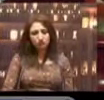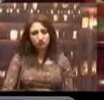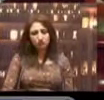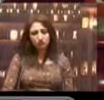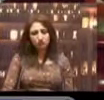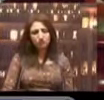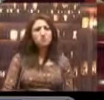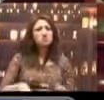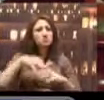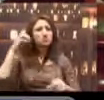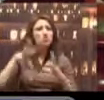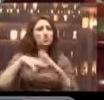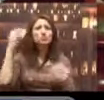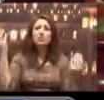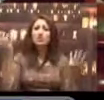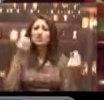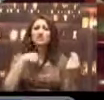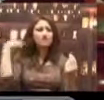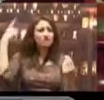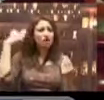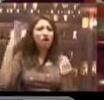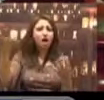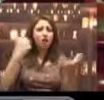والله مشاريع كتير جدا، يعني